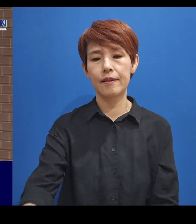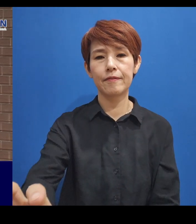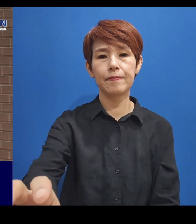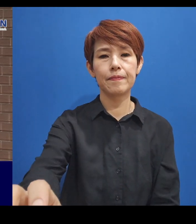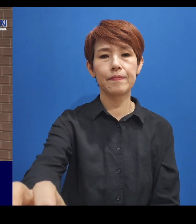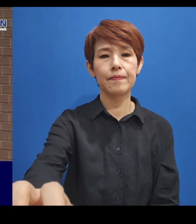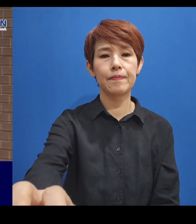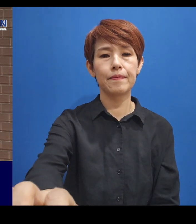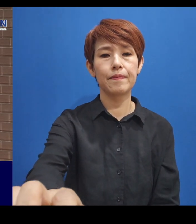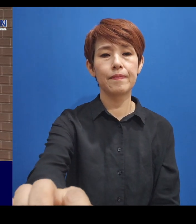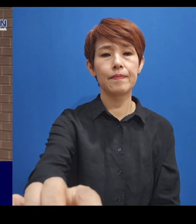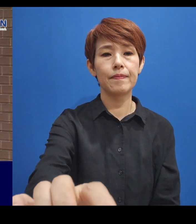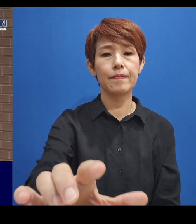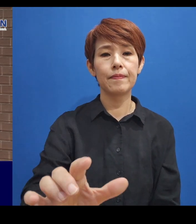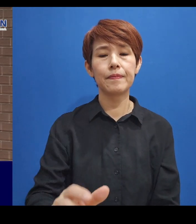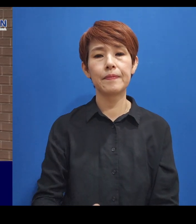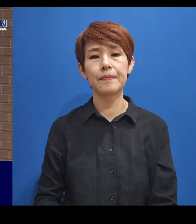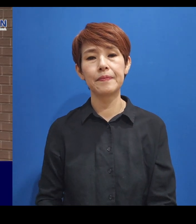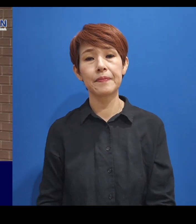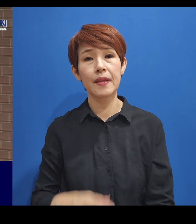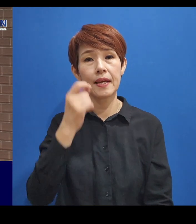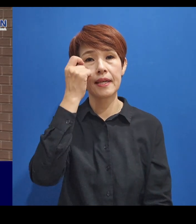갑니다. 슬프던 마음 위로받고